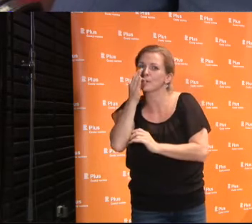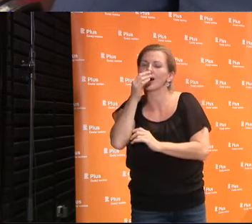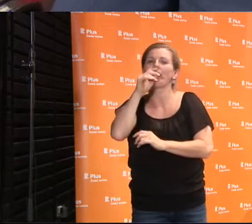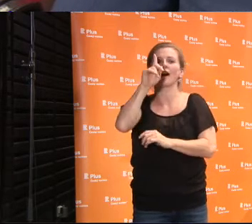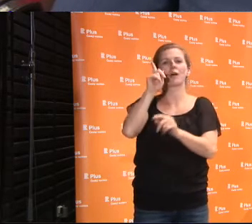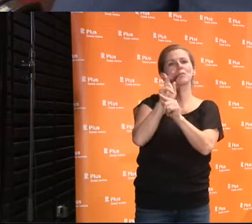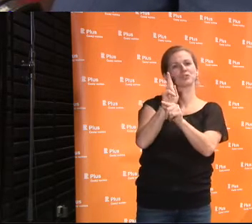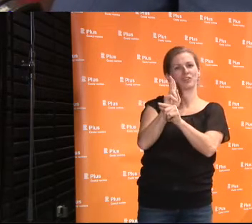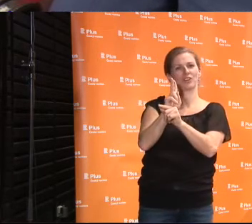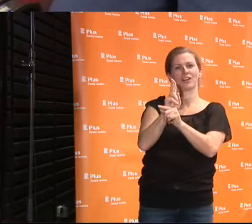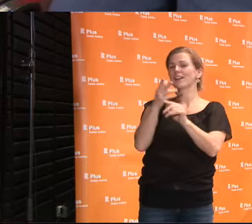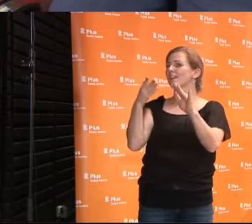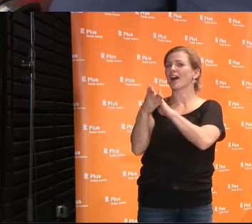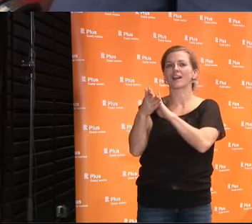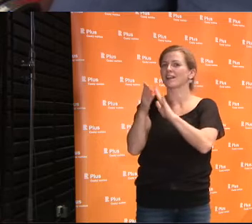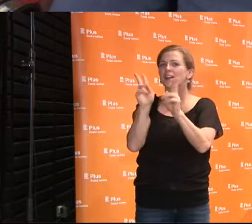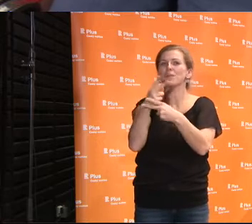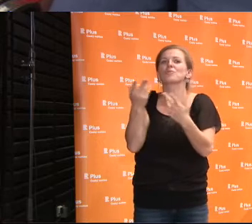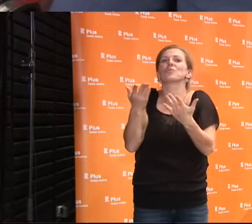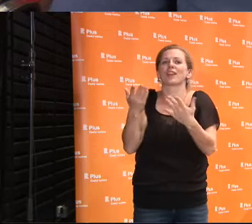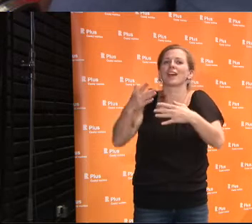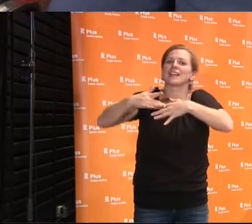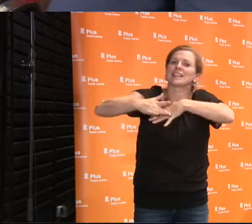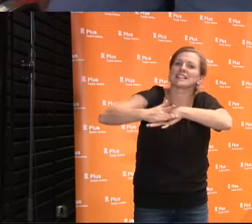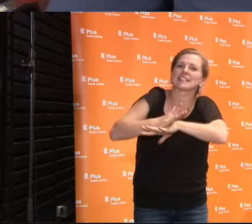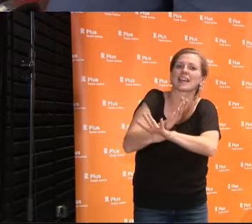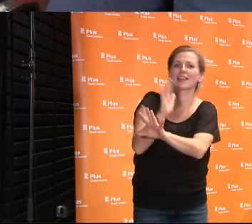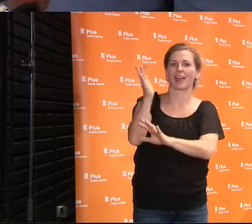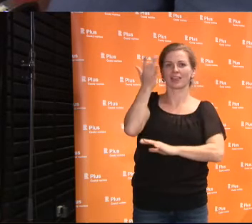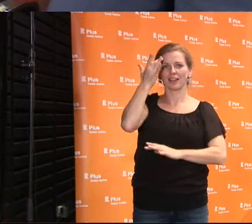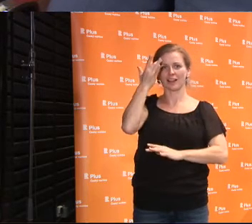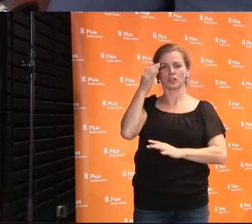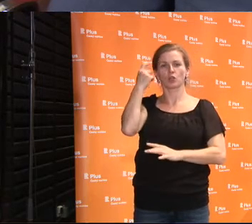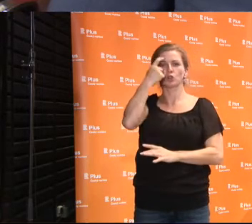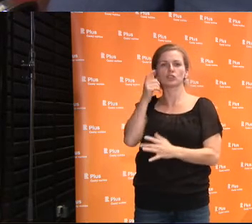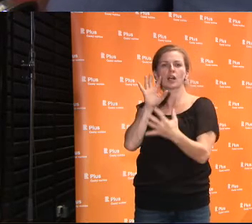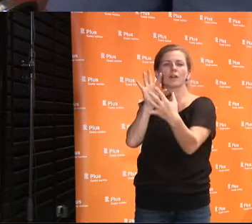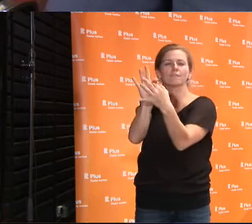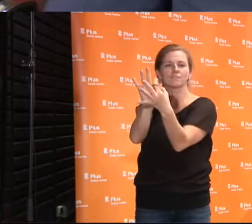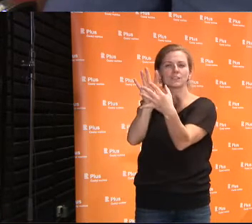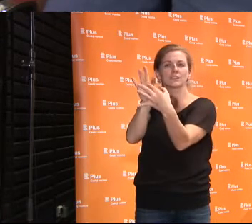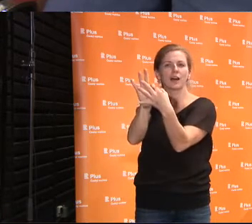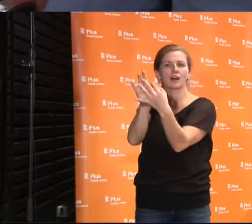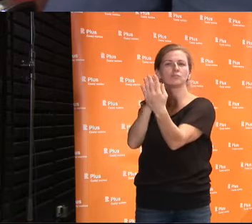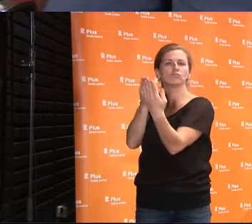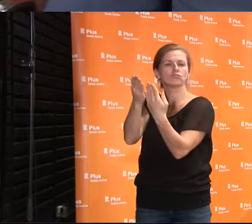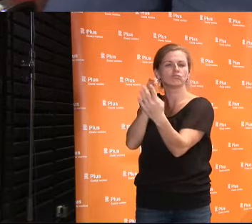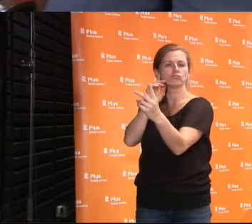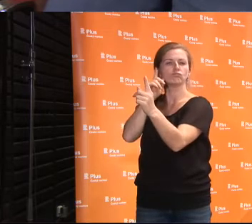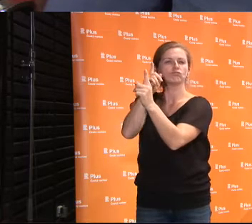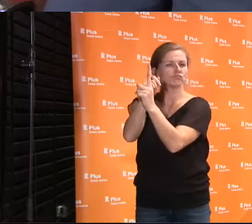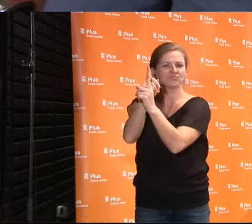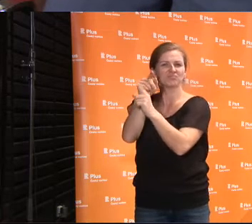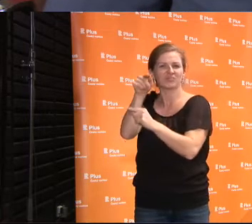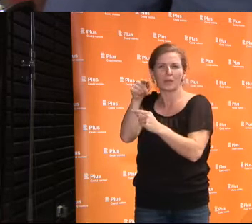jinde. On je nenahraditelný v citové inteligenci, v sociálních vztazích. A já se obávám, že prostě bychom mohli zvenčko